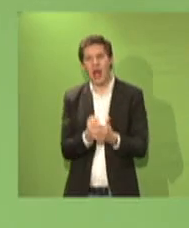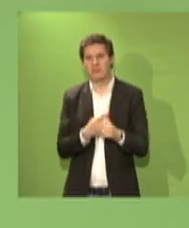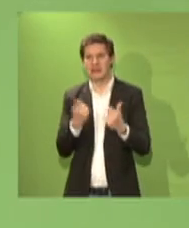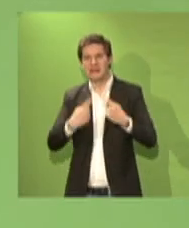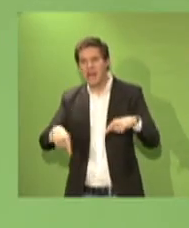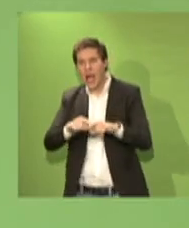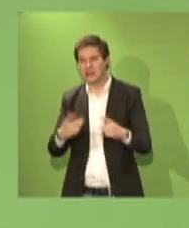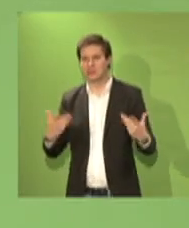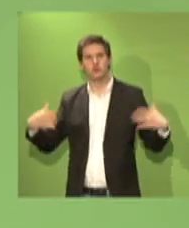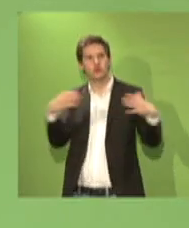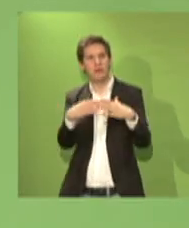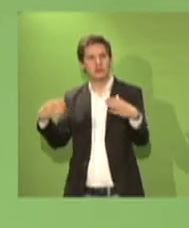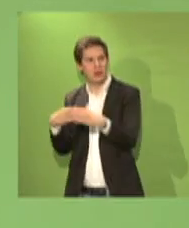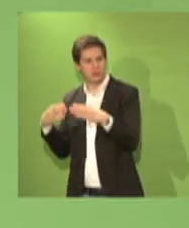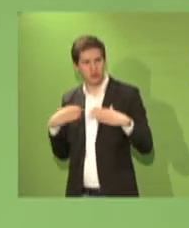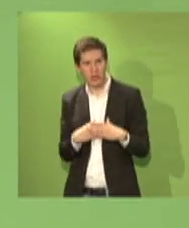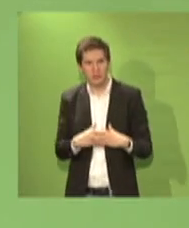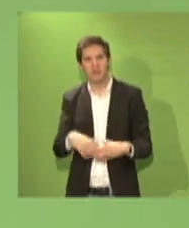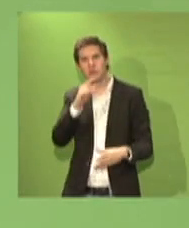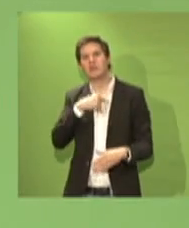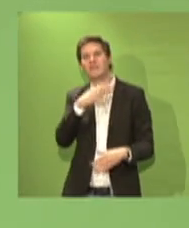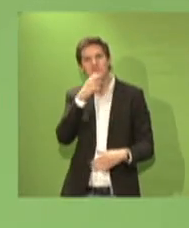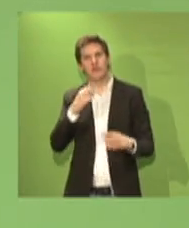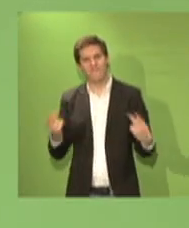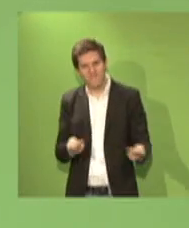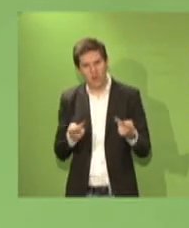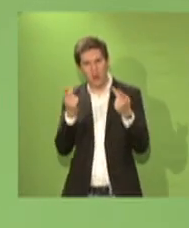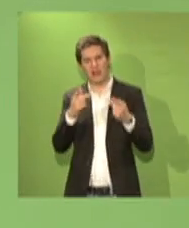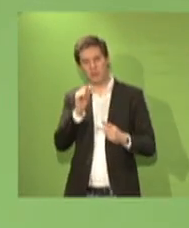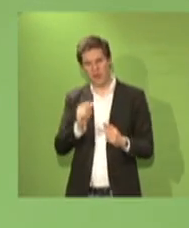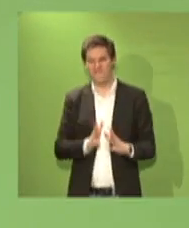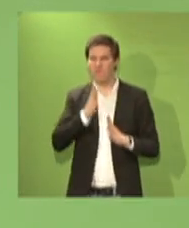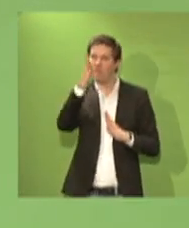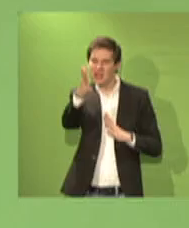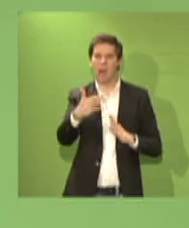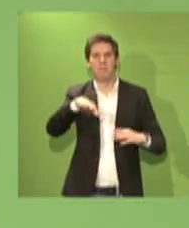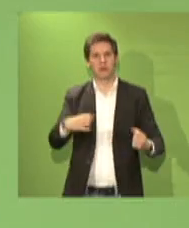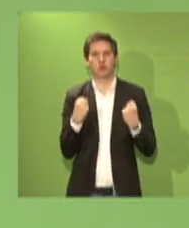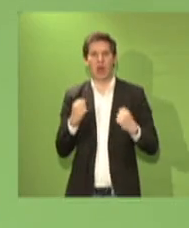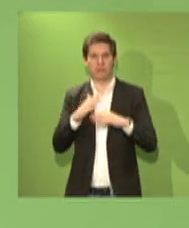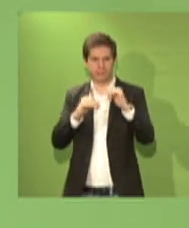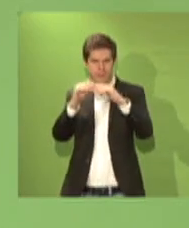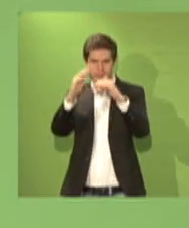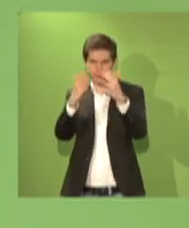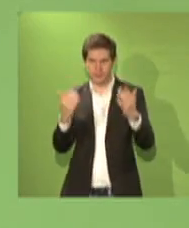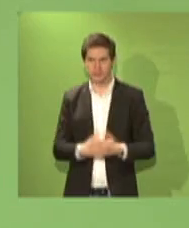zusammenarbeiten, dort werden wir die fördern und in den nächsten 5 Jahren auch damit stärken. Lasst